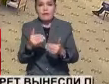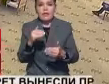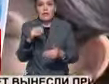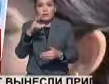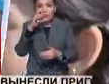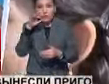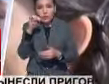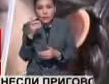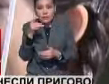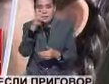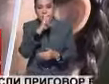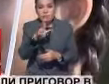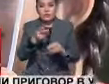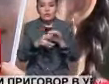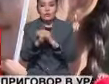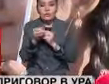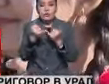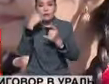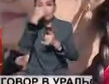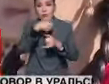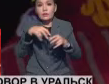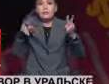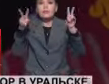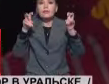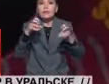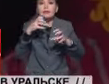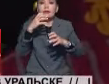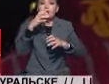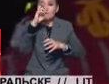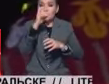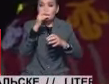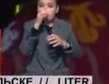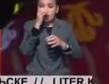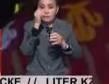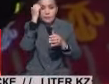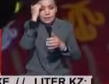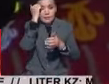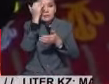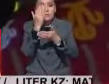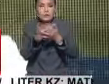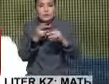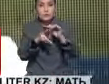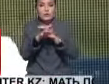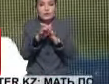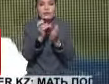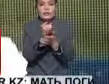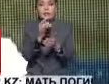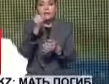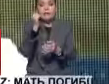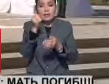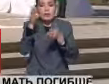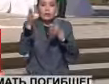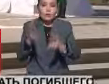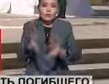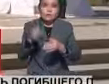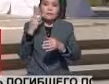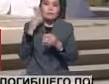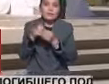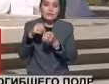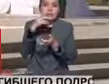государства. В этом году, кстати, объявленным тюркским миром годом памяти Махтум Кулиев Раги, его трехметровый памятник установлен и в Астане.